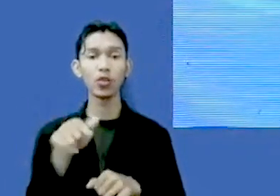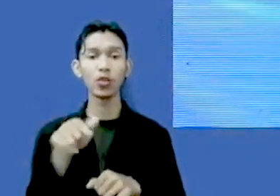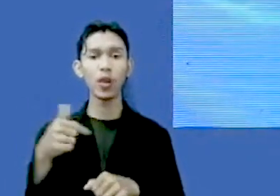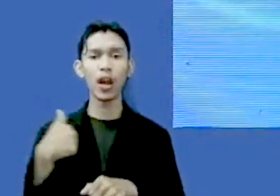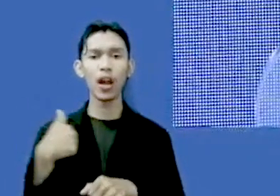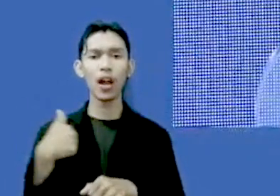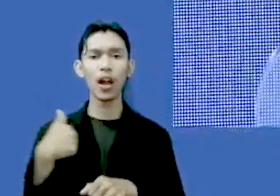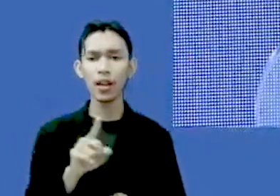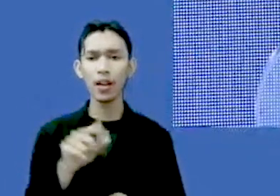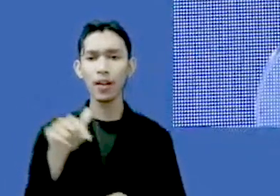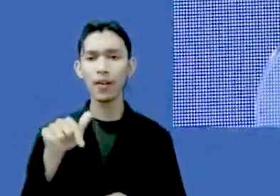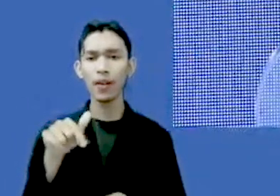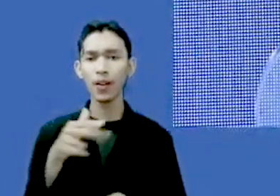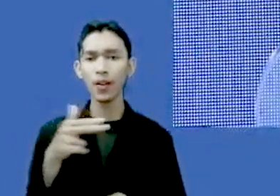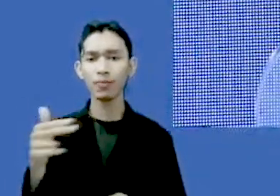kominfo